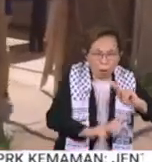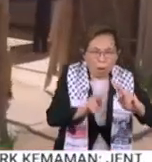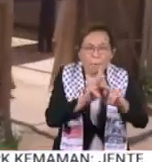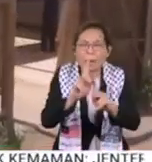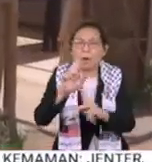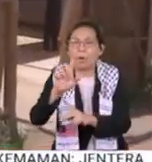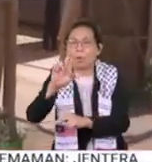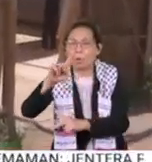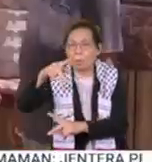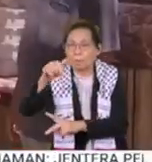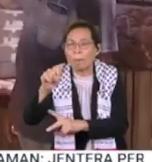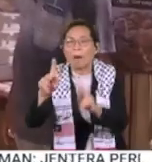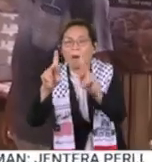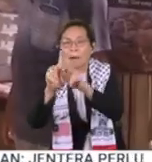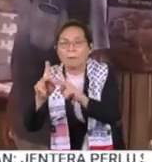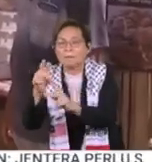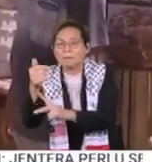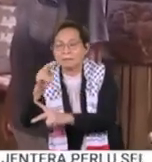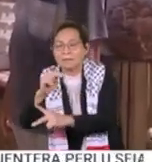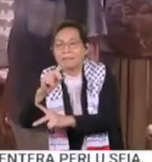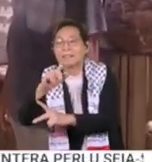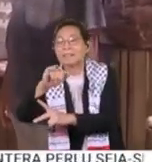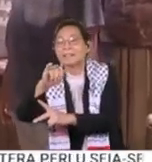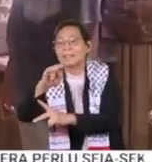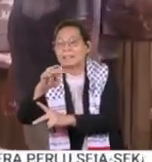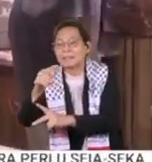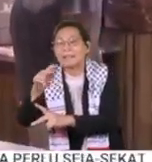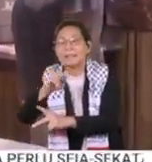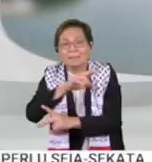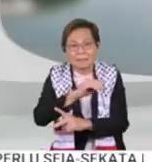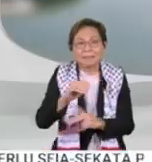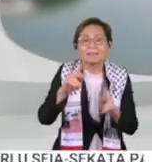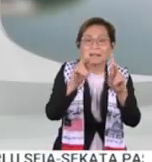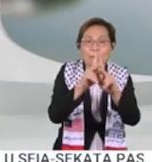Kampung Lupak, Kampung Luagaan Sangginan dan Kampung Marabah.